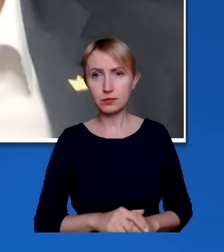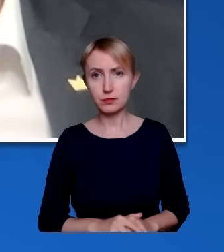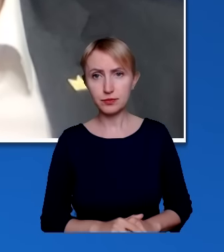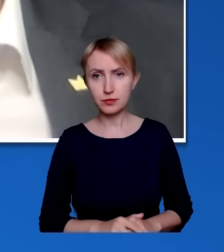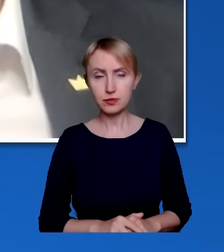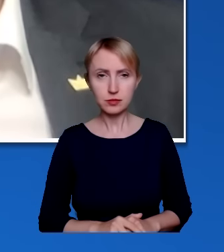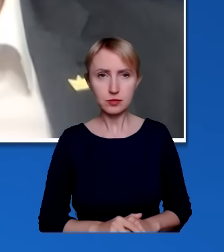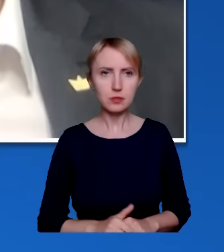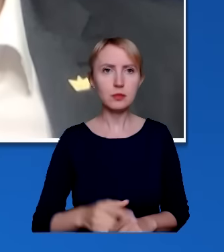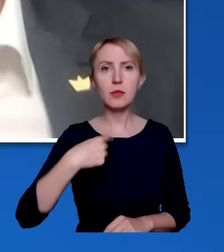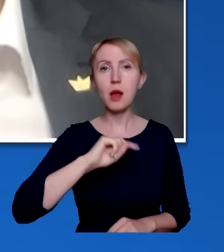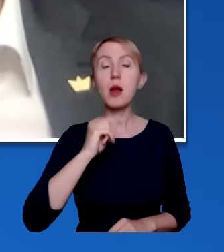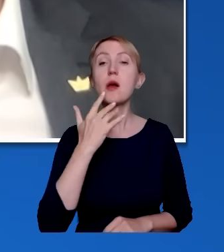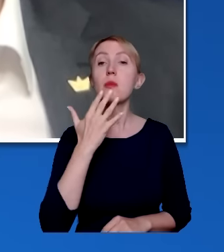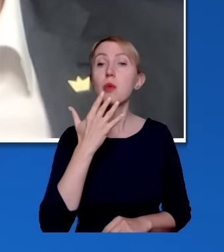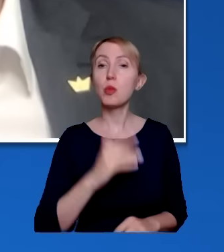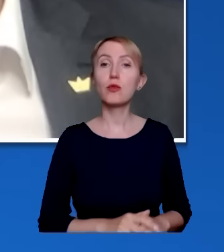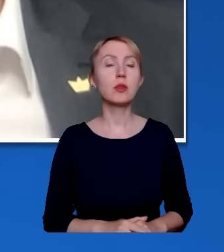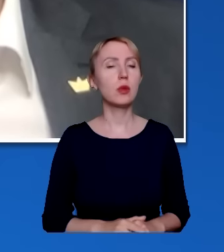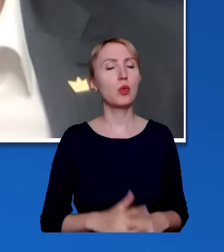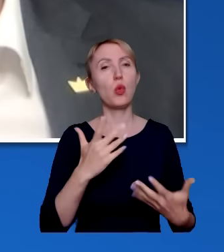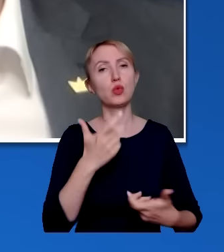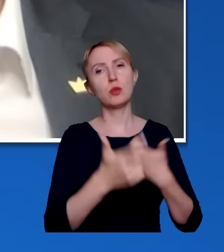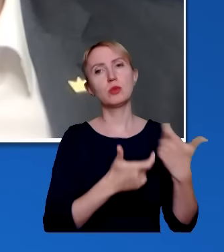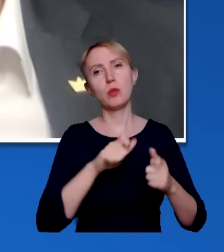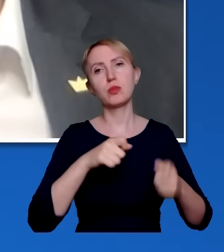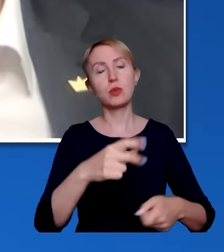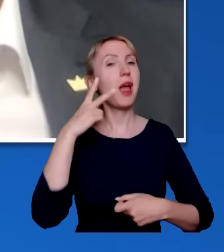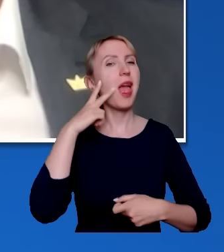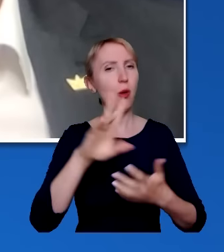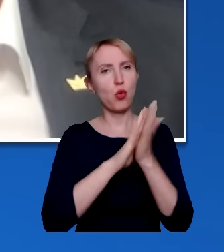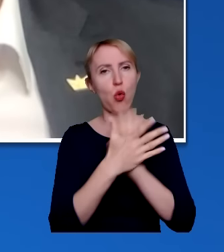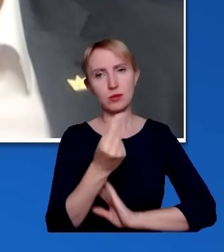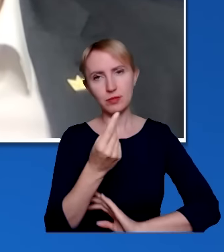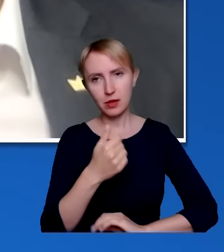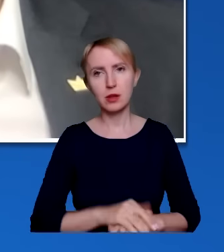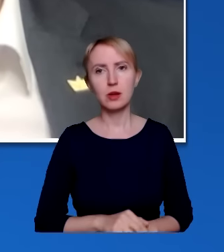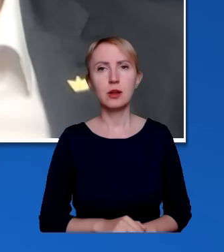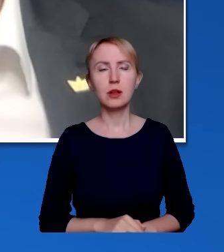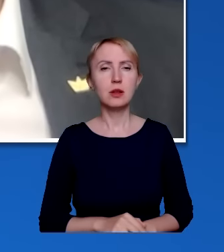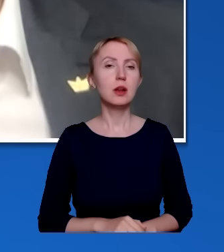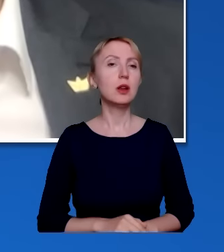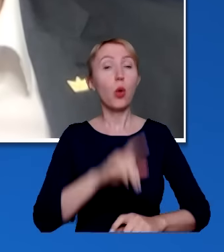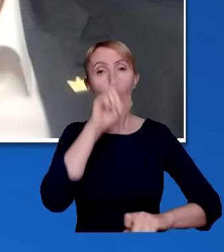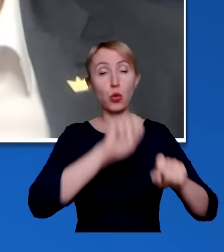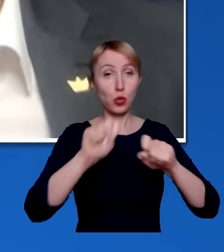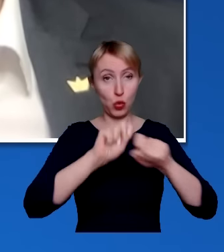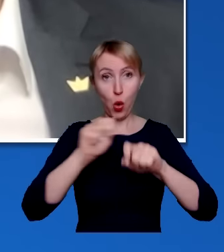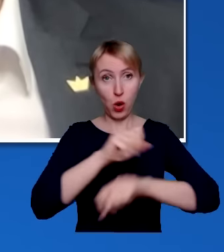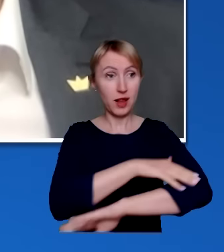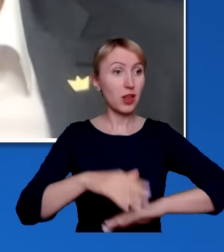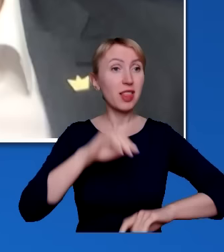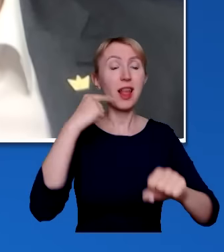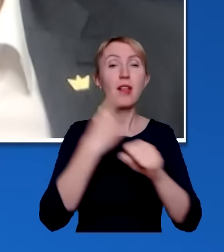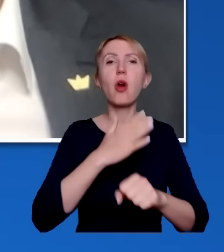my mówimy że chcą nam wprowadzić na siłę euro że chcą przejąć kontrolę nad granicami chcą decydować o naszych podatkach to oni nam